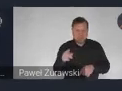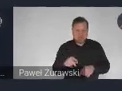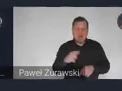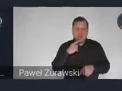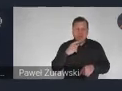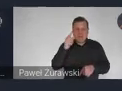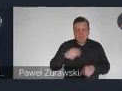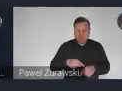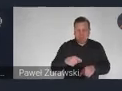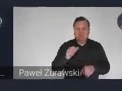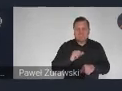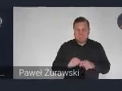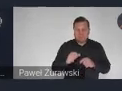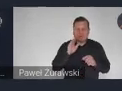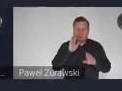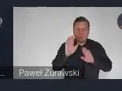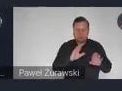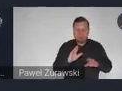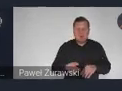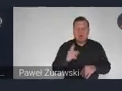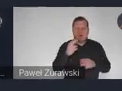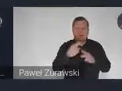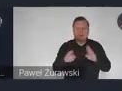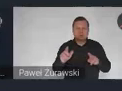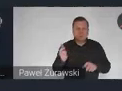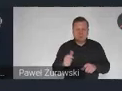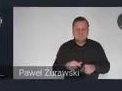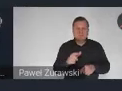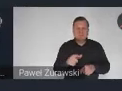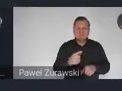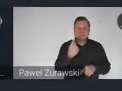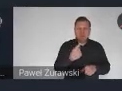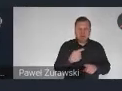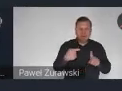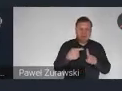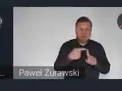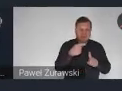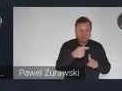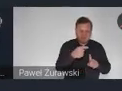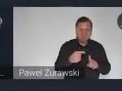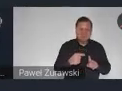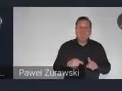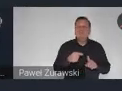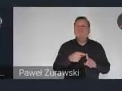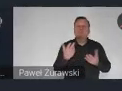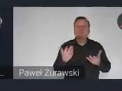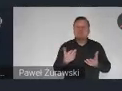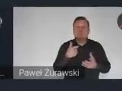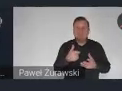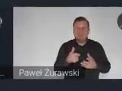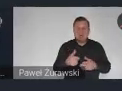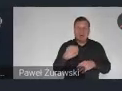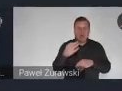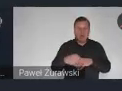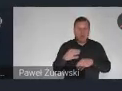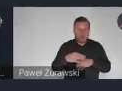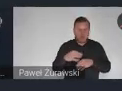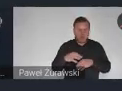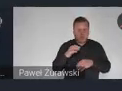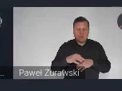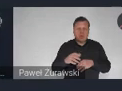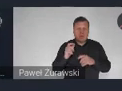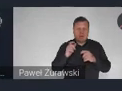stąd tylko różnicą tak Jak wspomniałam wcześniej że w priorytecie pierwszy priorytet Pierwszy dotyczy istniejących uniwersytetów